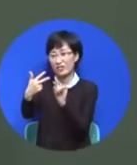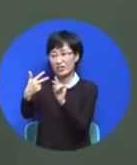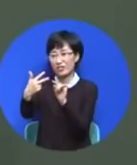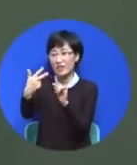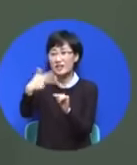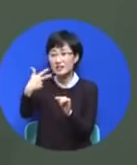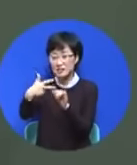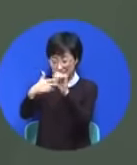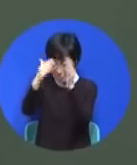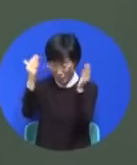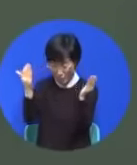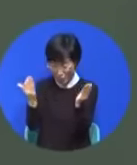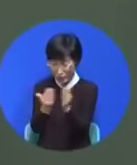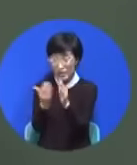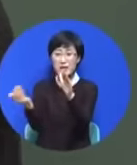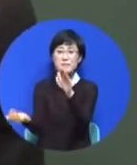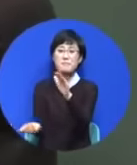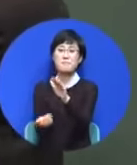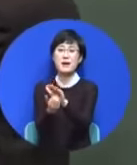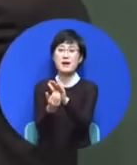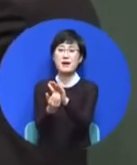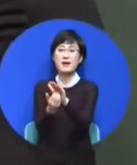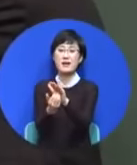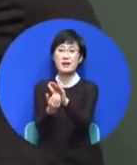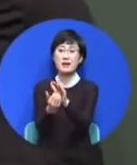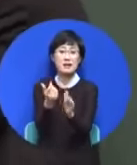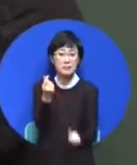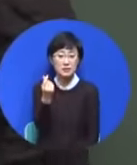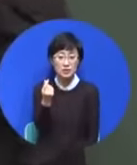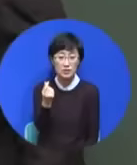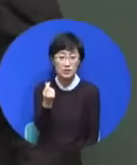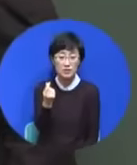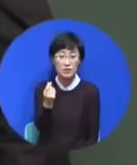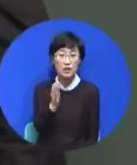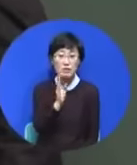되거든 그런데 말만 말이겠습니까